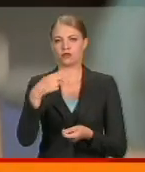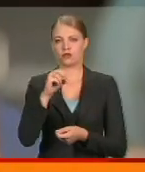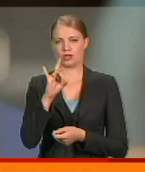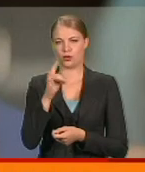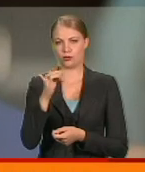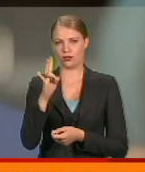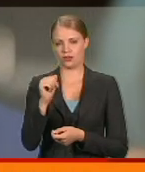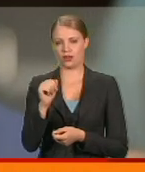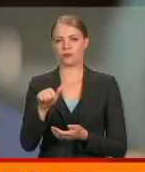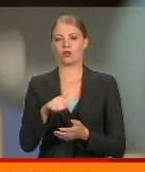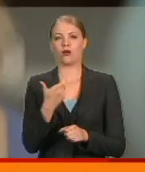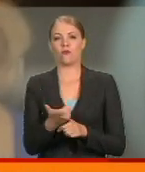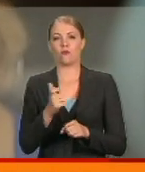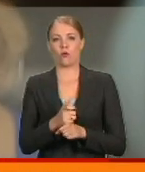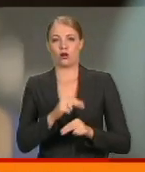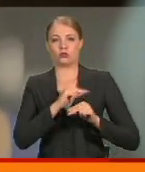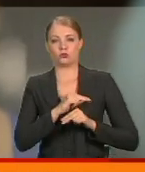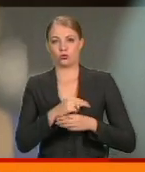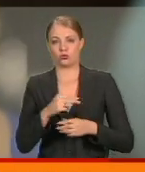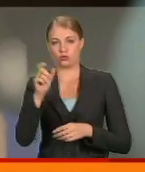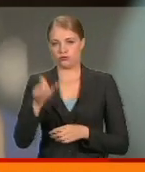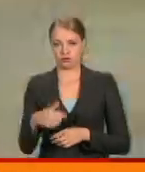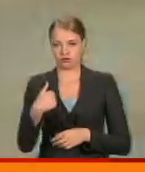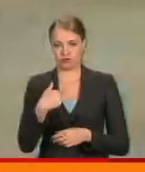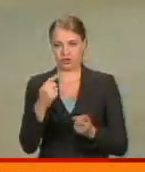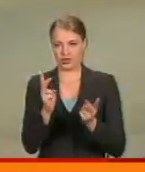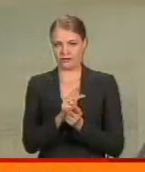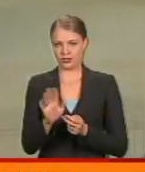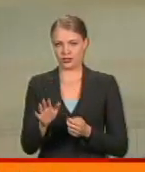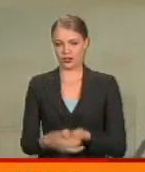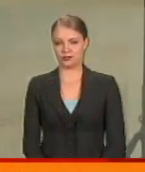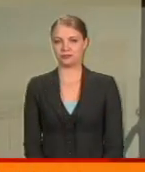Дерюгіна. Більш трудолюбивого чоловіка я не зустрічала.